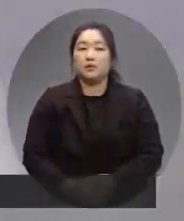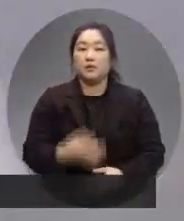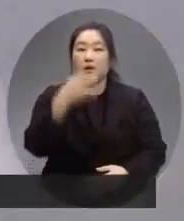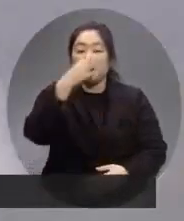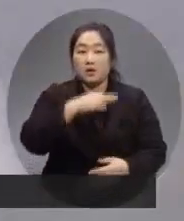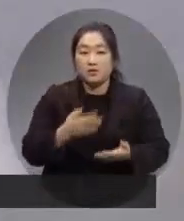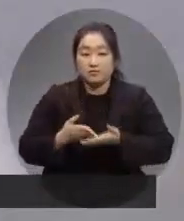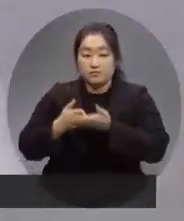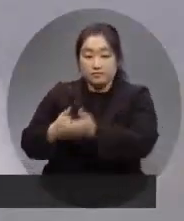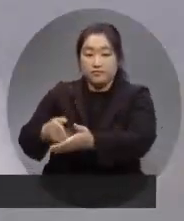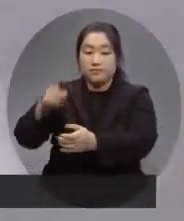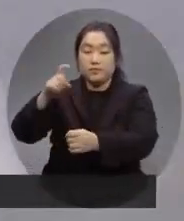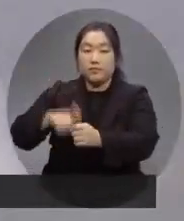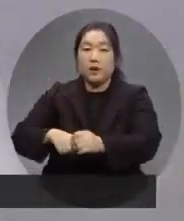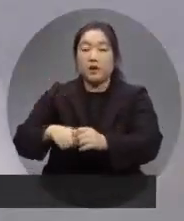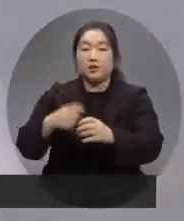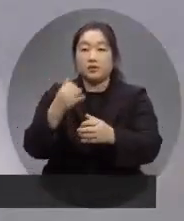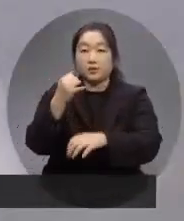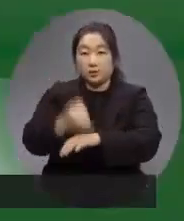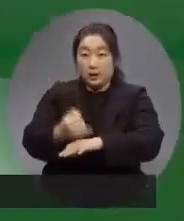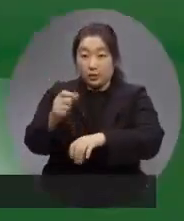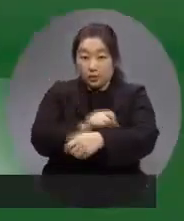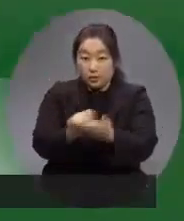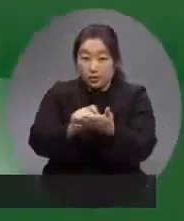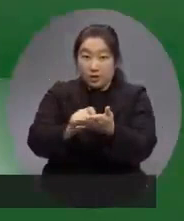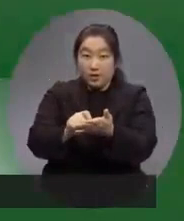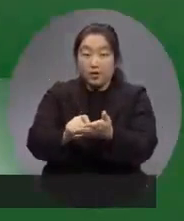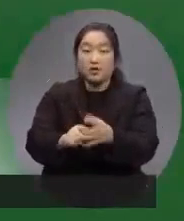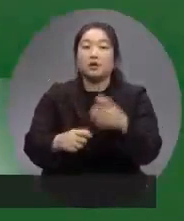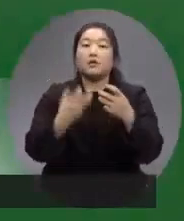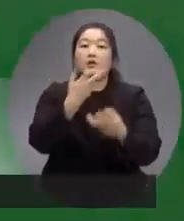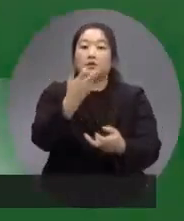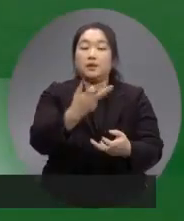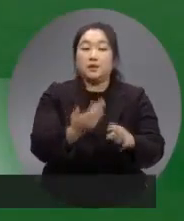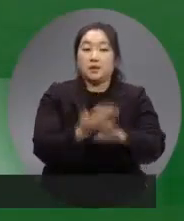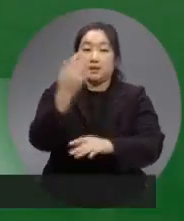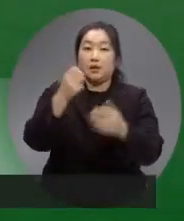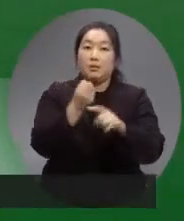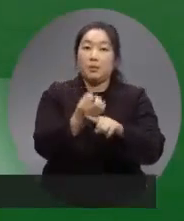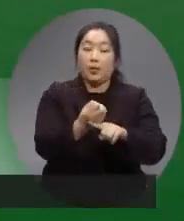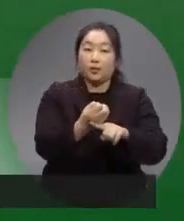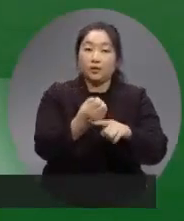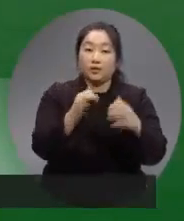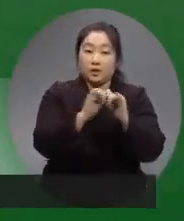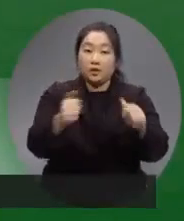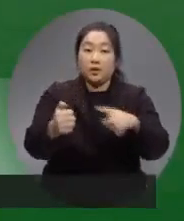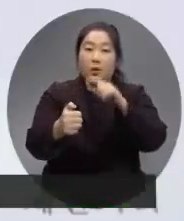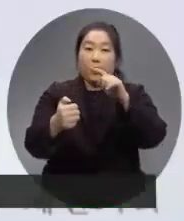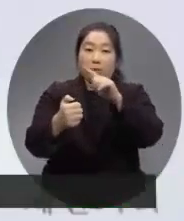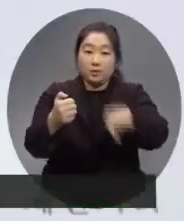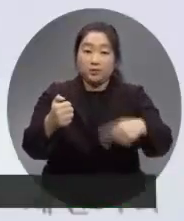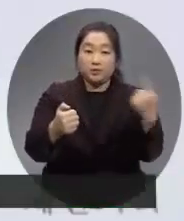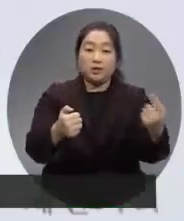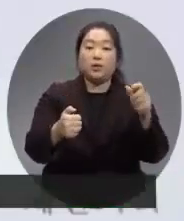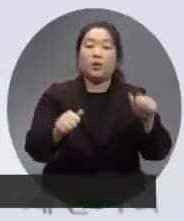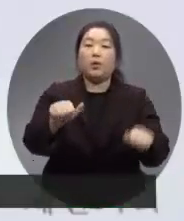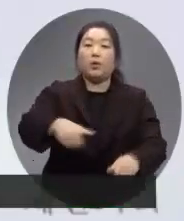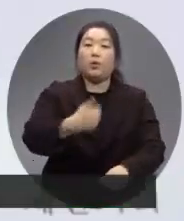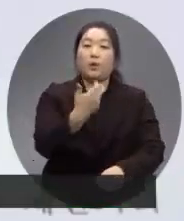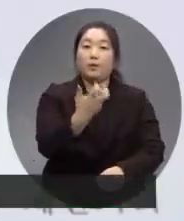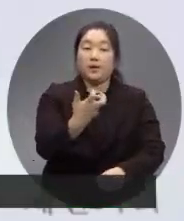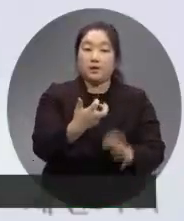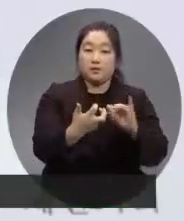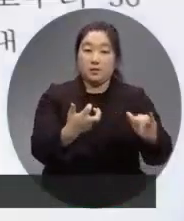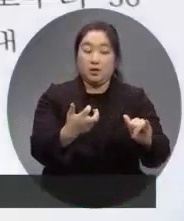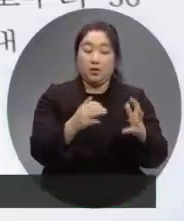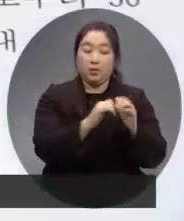청구가 되기 위해 필요한 최소 서명 인수는 18세 이상 보은 인구의 50분의 1인 580명. 해당